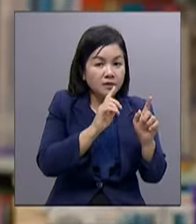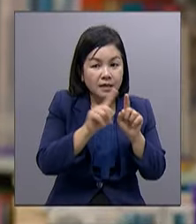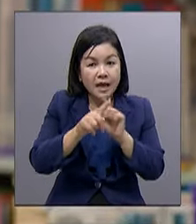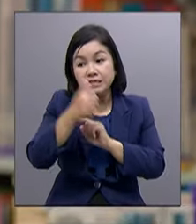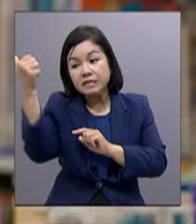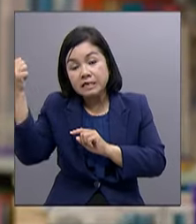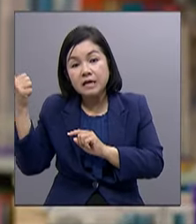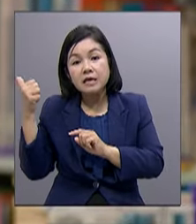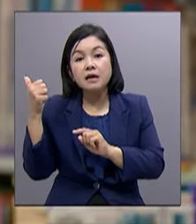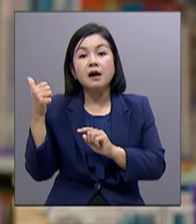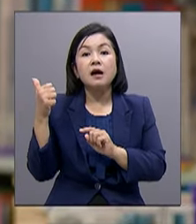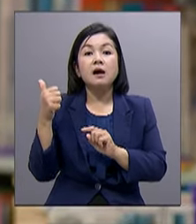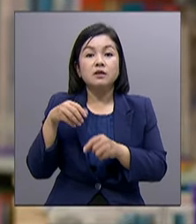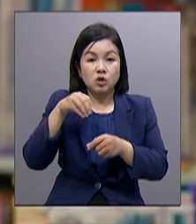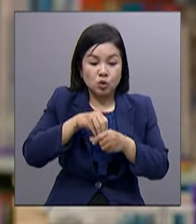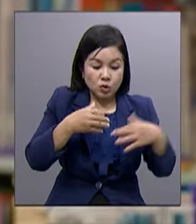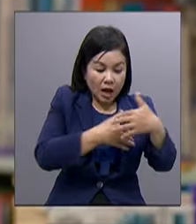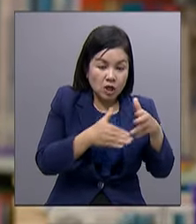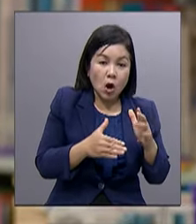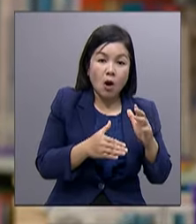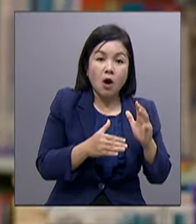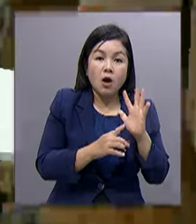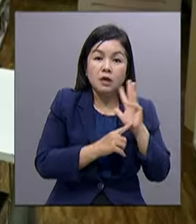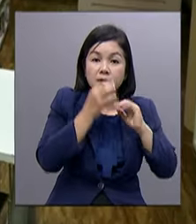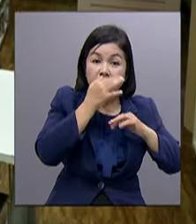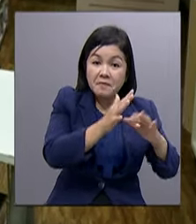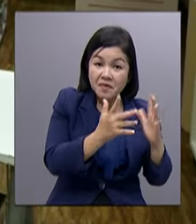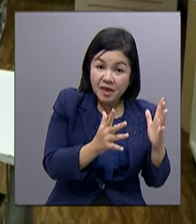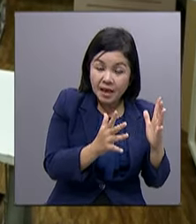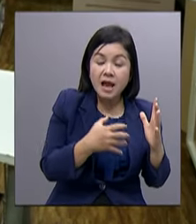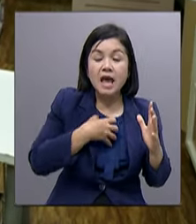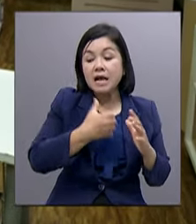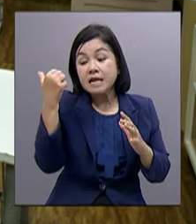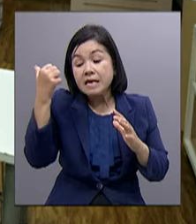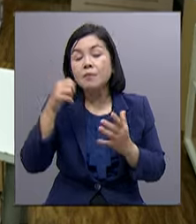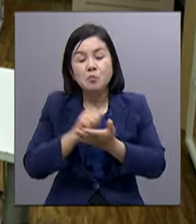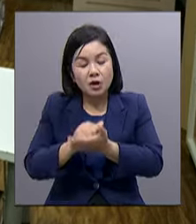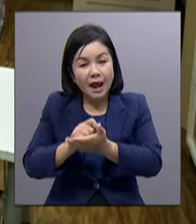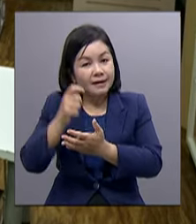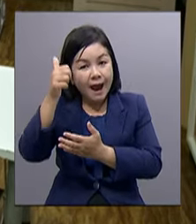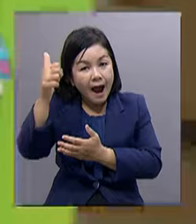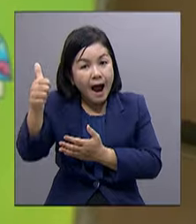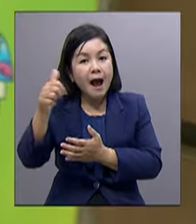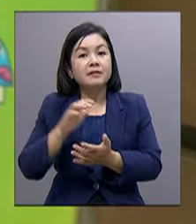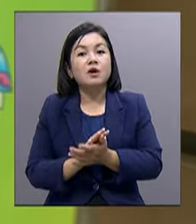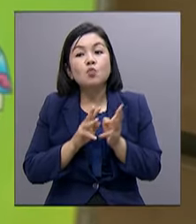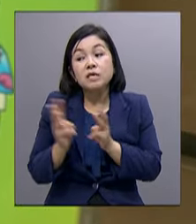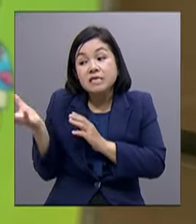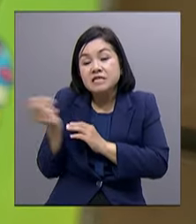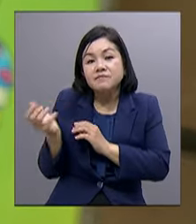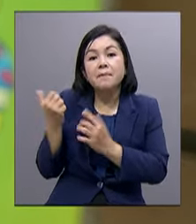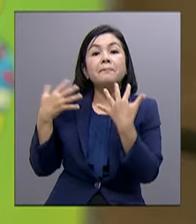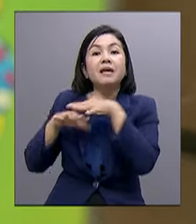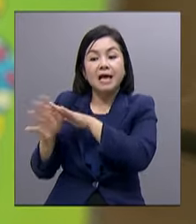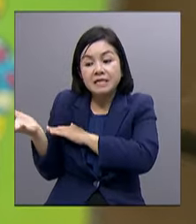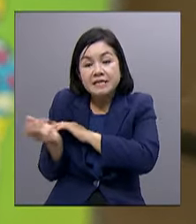ที่อาจจะไม่ได้มีภายในห้องสมุดเพื่อการเรียนรู้บางขุนเทียนแต่เราก็ให้บริการโดยการที่เราสามารถที่จะยืมกับห้องอื่นได้น